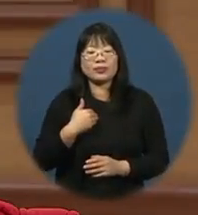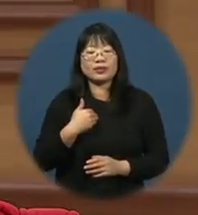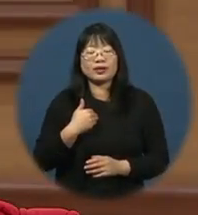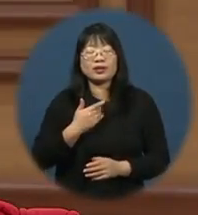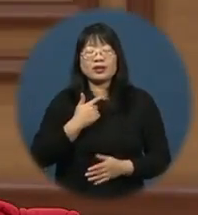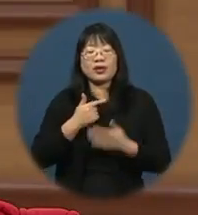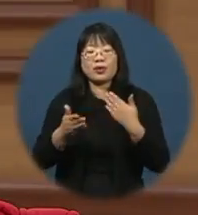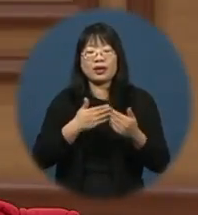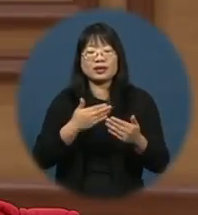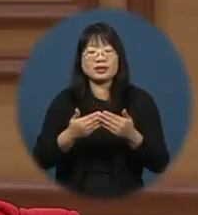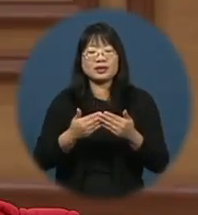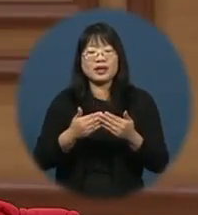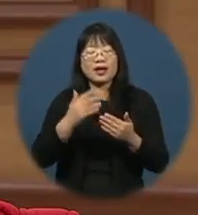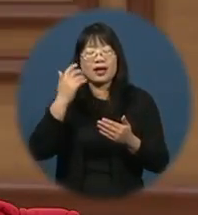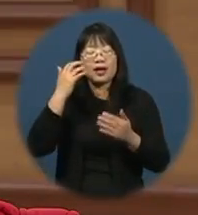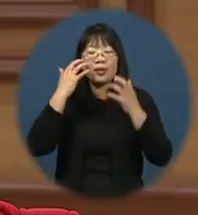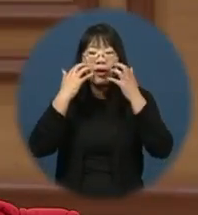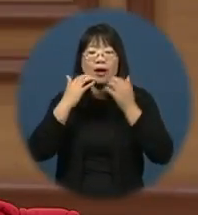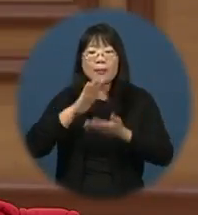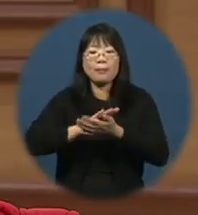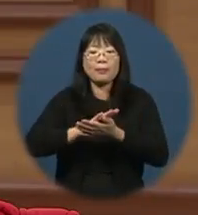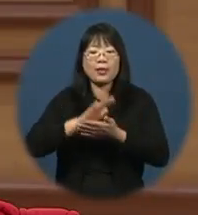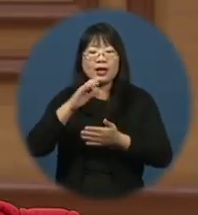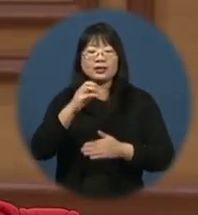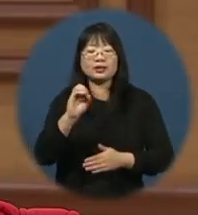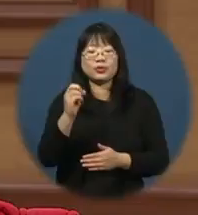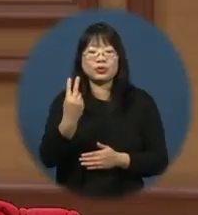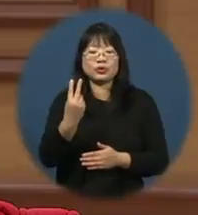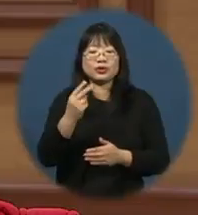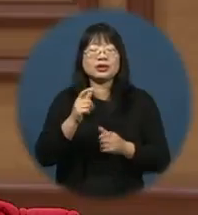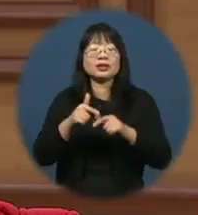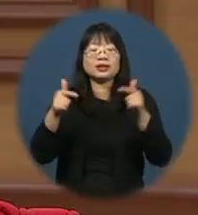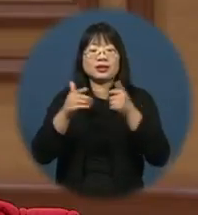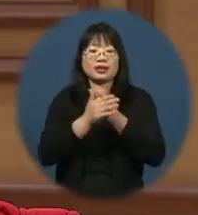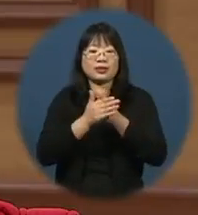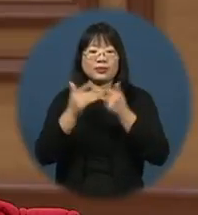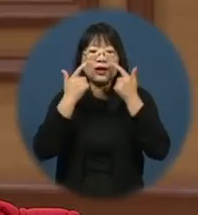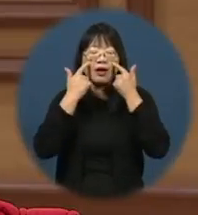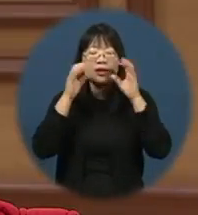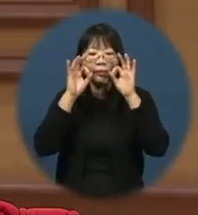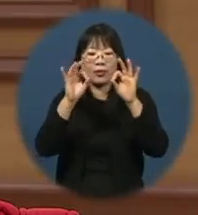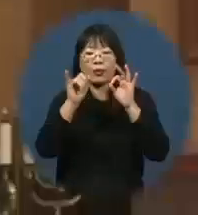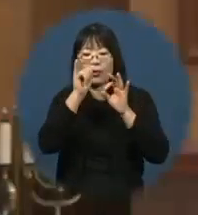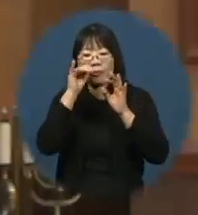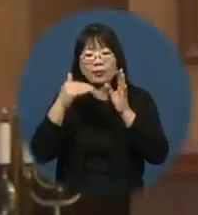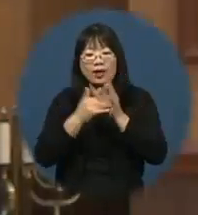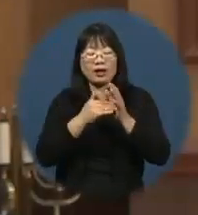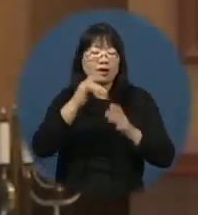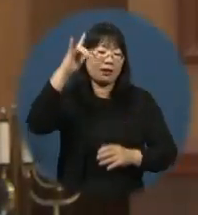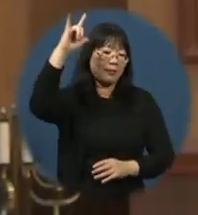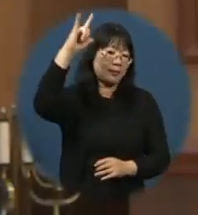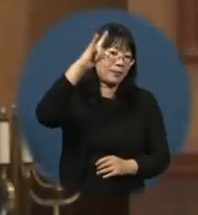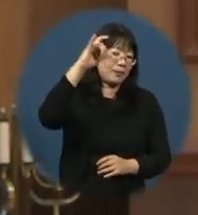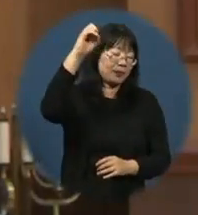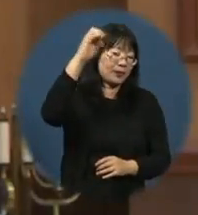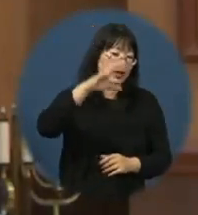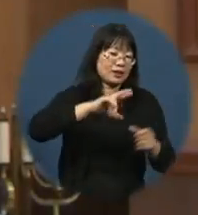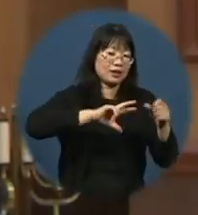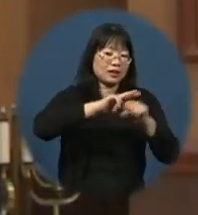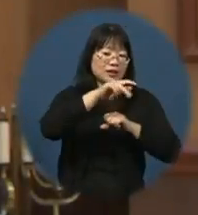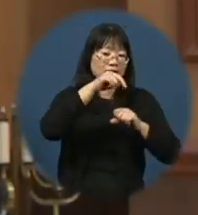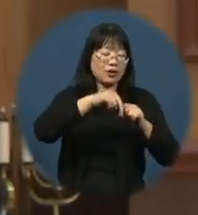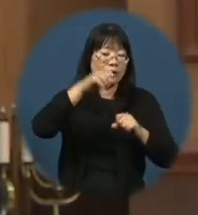폭염도 이산화탄소 증가에 의한 것으로 네. 확실하게 저희들은 이야기를 할 수가 그러니까 있겠습니다. 그러니까 태양빛이